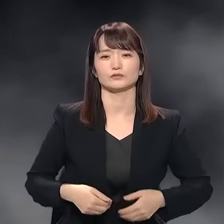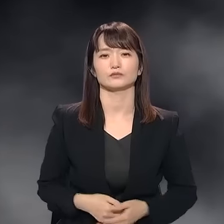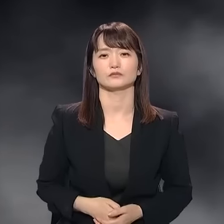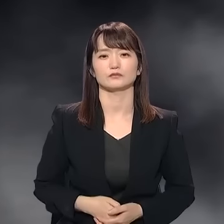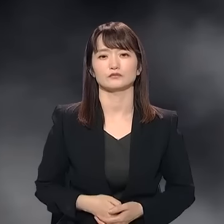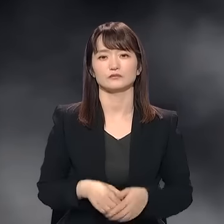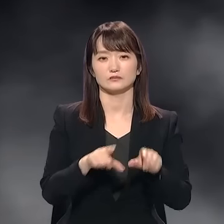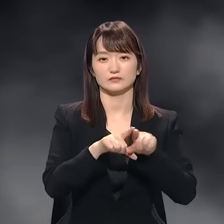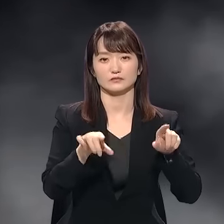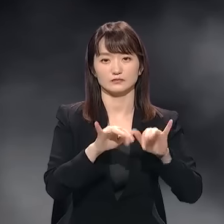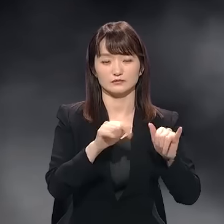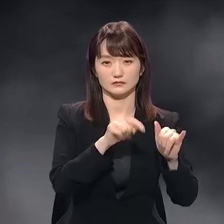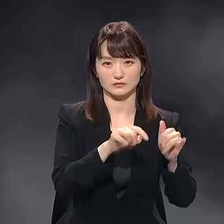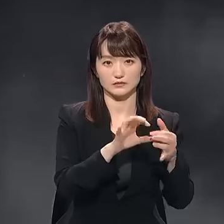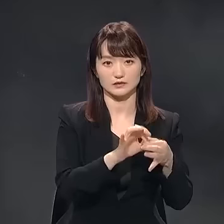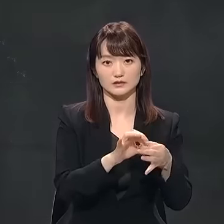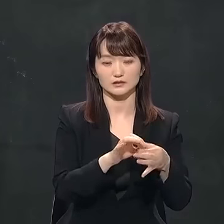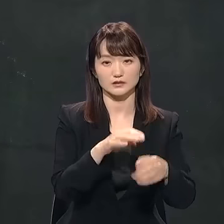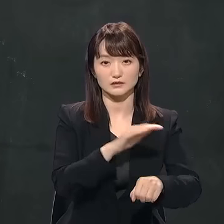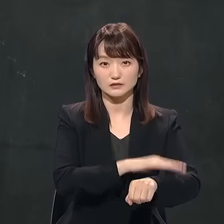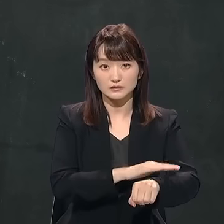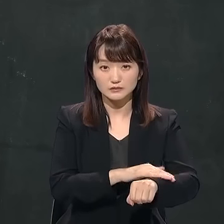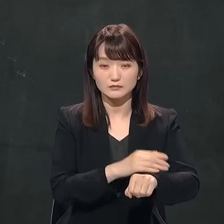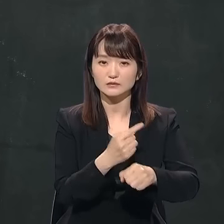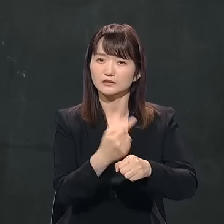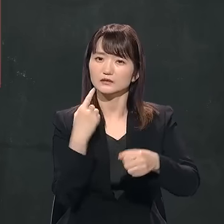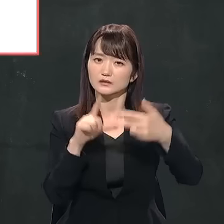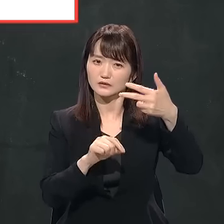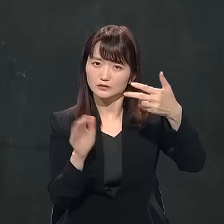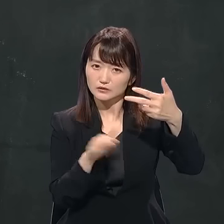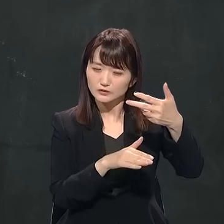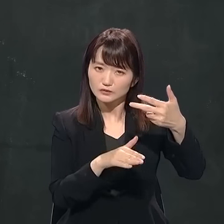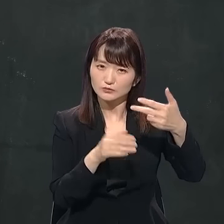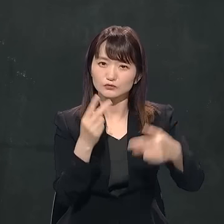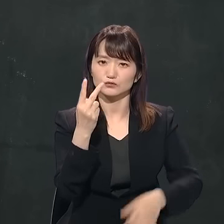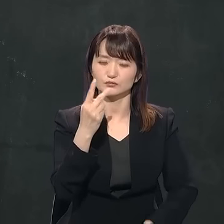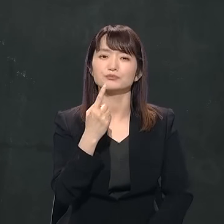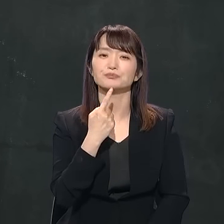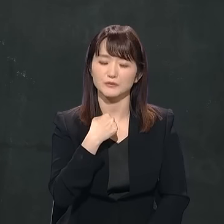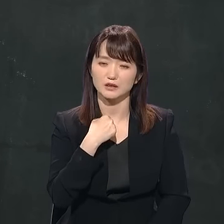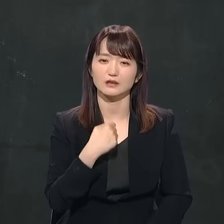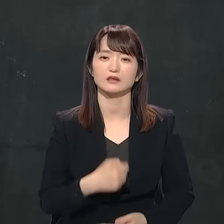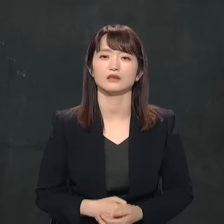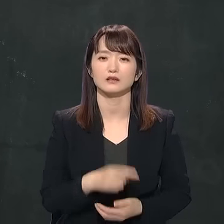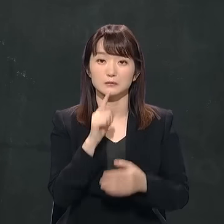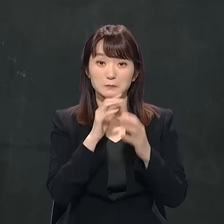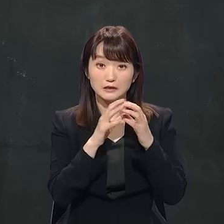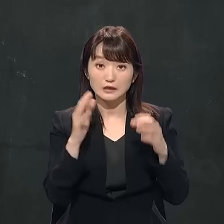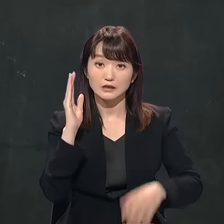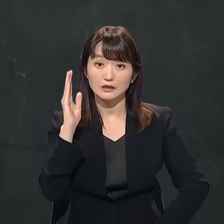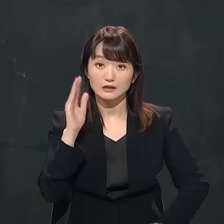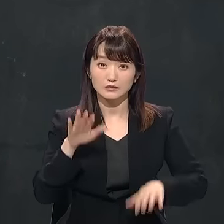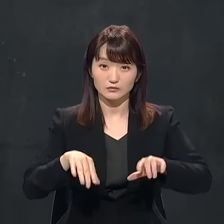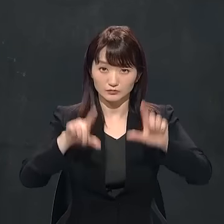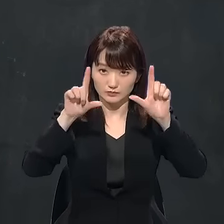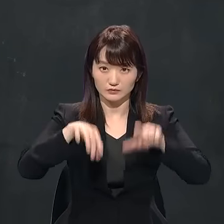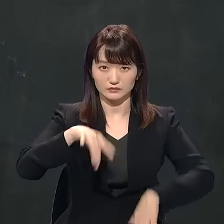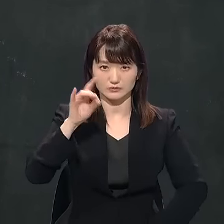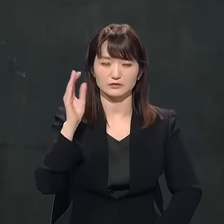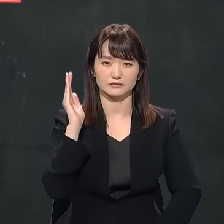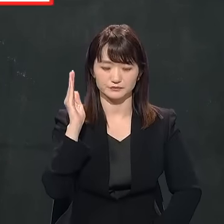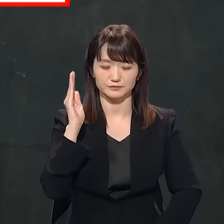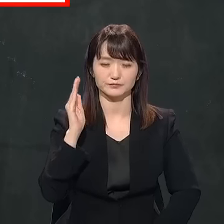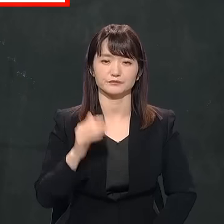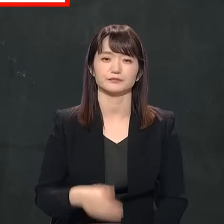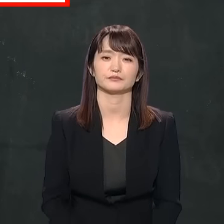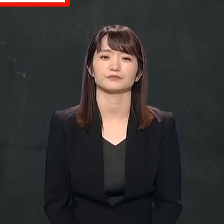이런 비의료인의 대상으로 한 카데바 실습은 이미 지난해 7월부터 두 차례 진행된 바 있고요 논란이 된이 강의는 올해 첫 강의였던